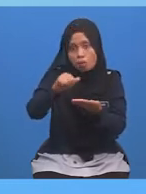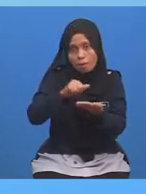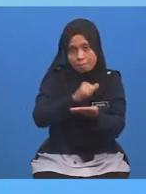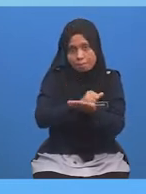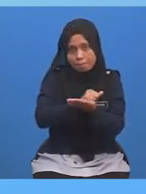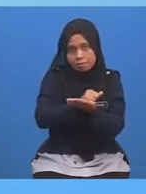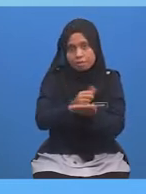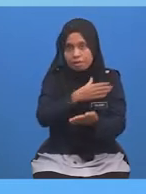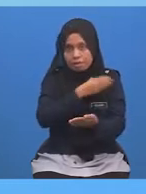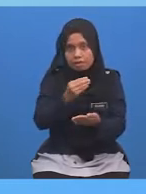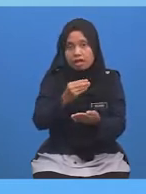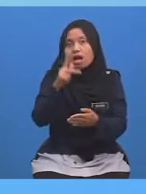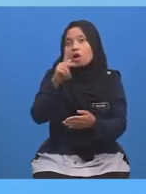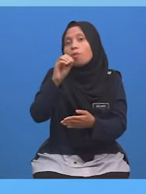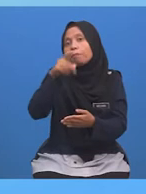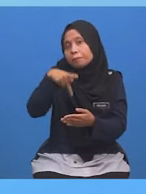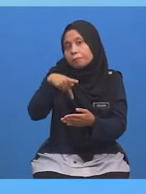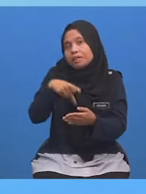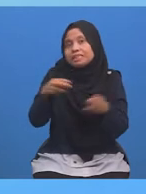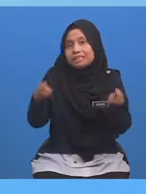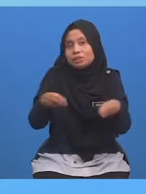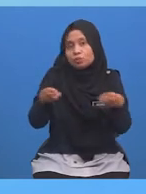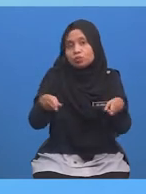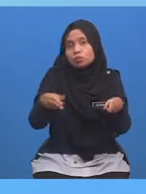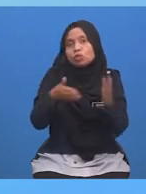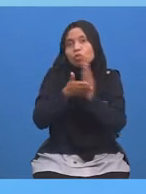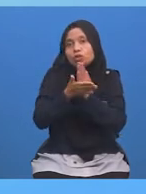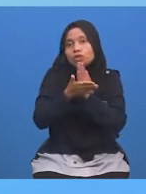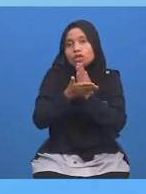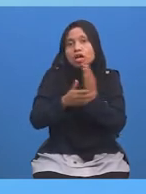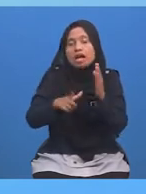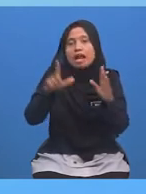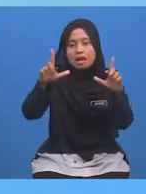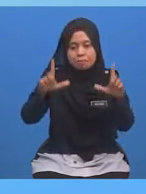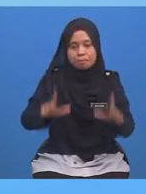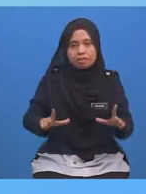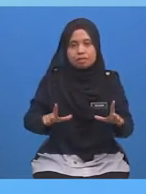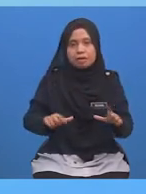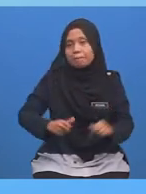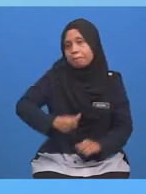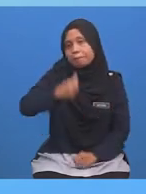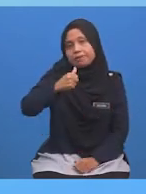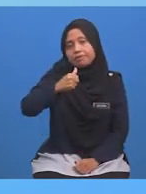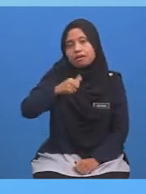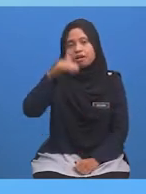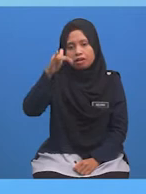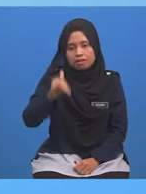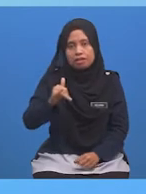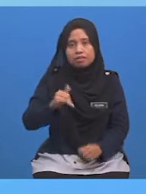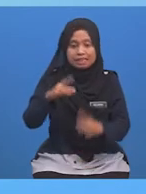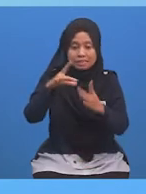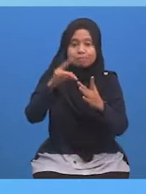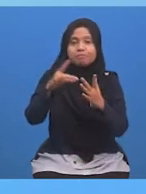awam berhad dan koperasi diuruskan oleh lembaga pengarah